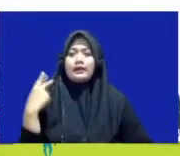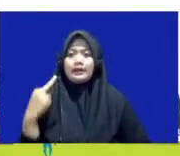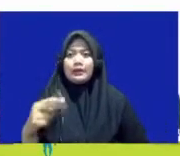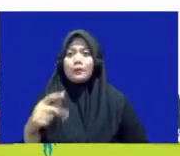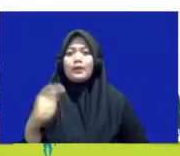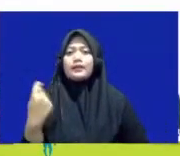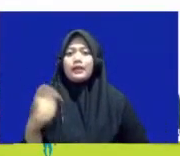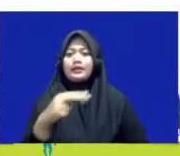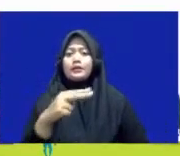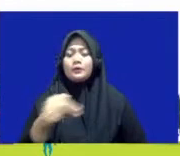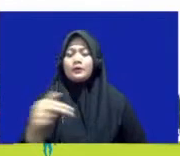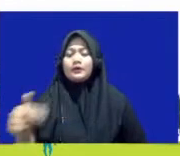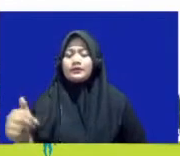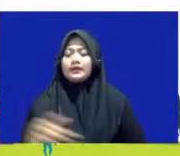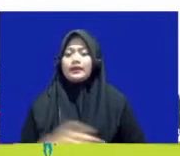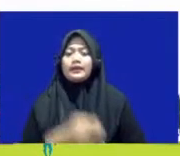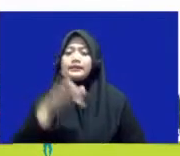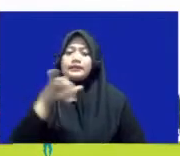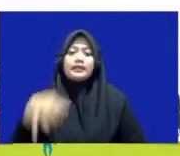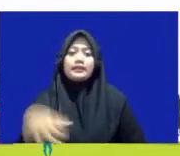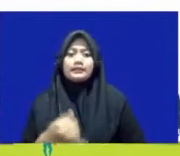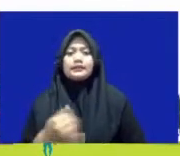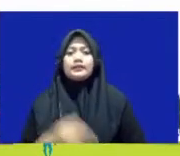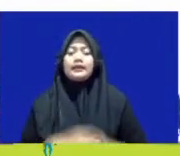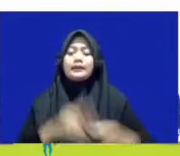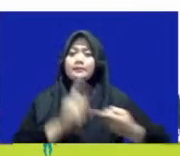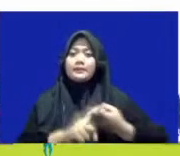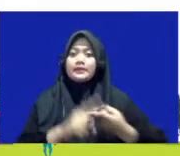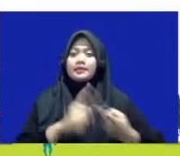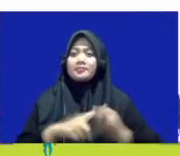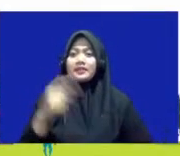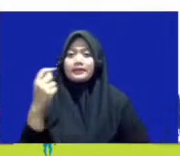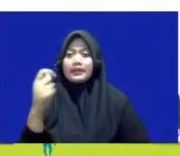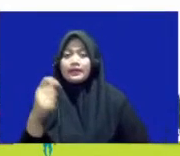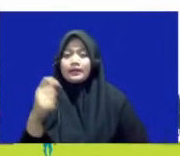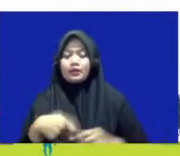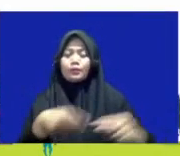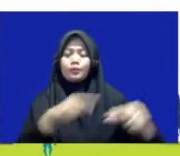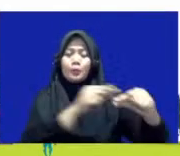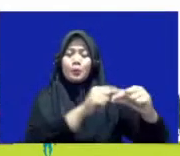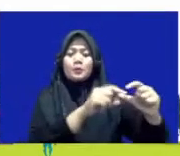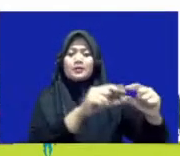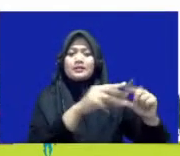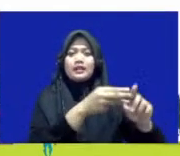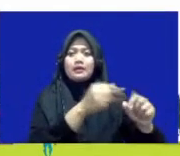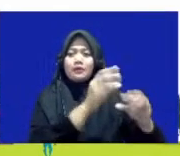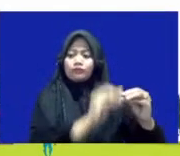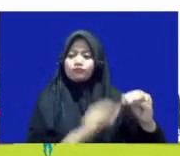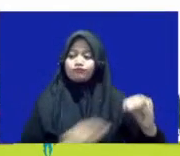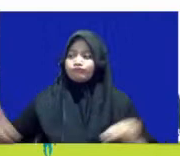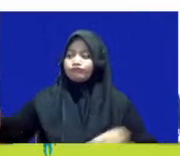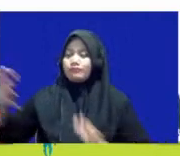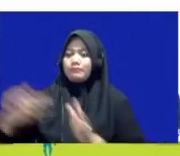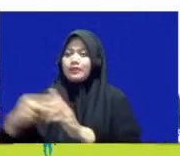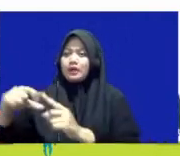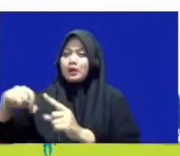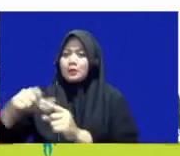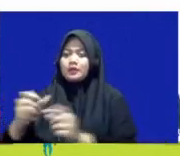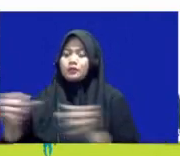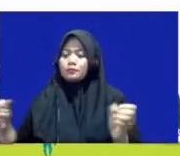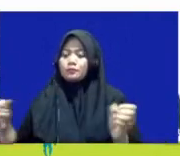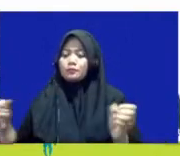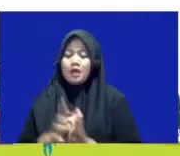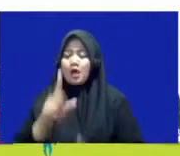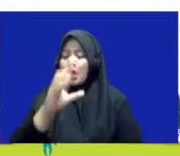Indonesia. Jadi teman-teman Tagana dari Sabang sampai Merauke yang jumlahnya ribuan itu bisa